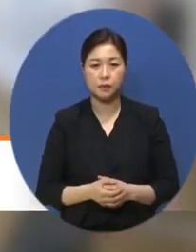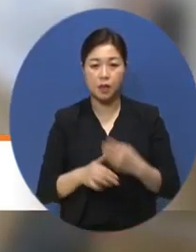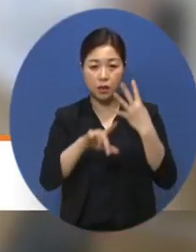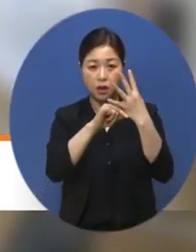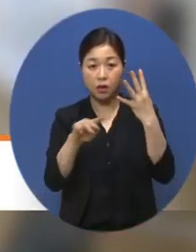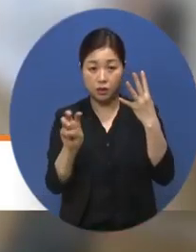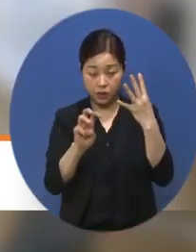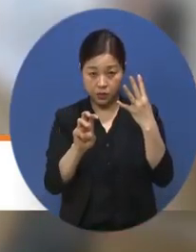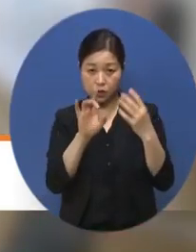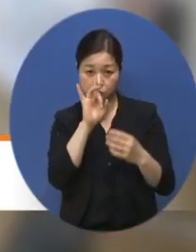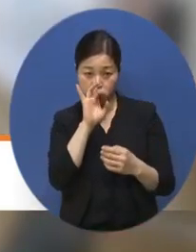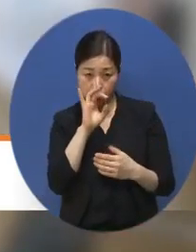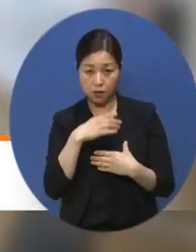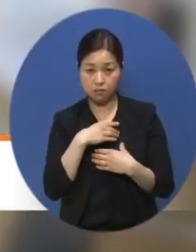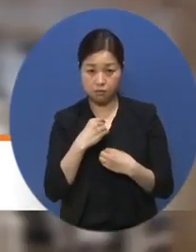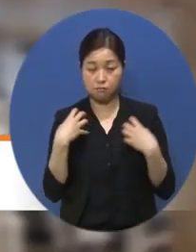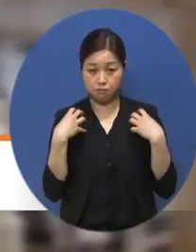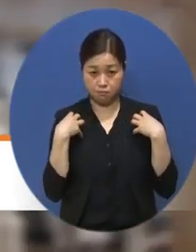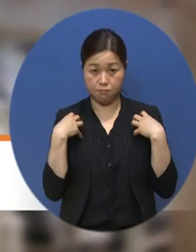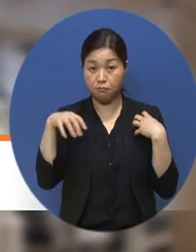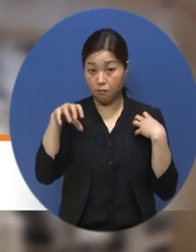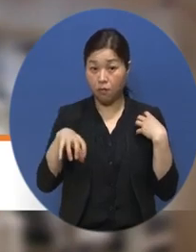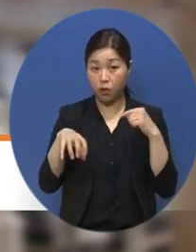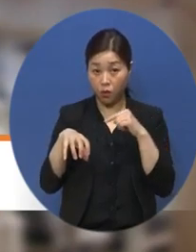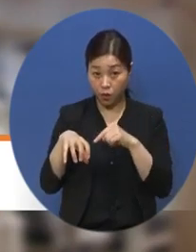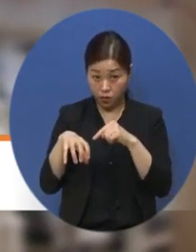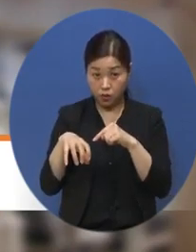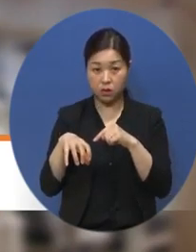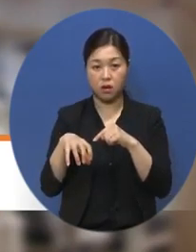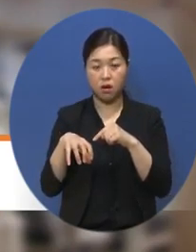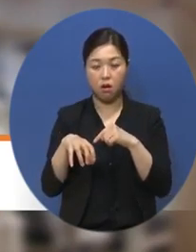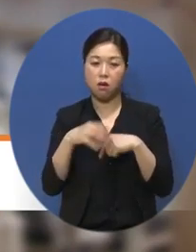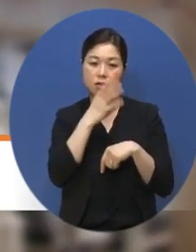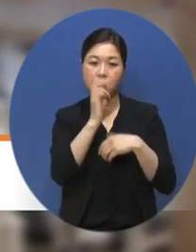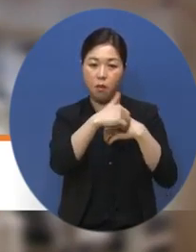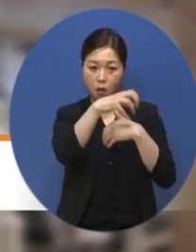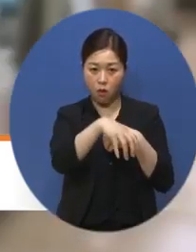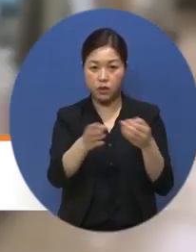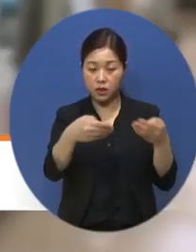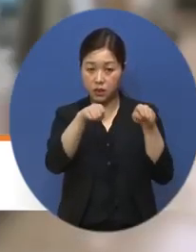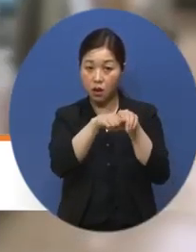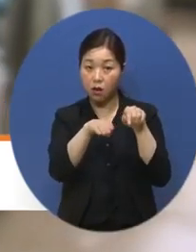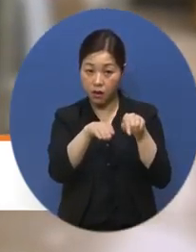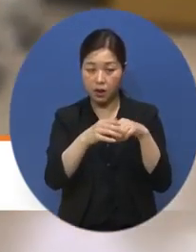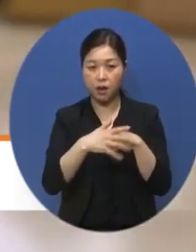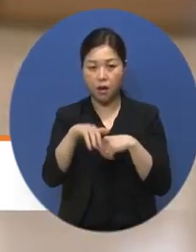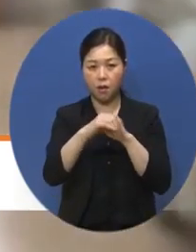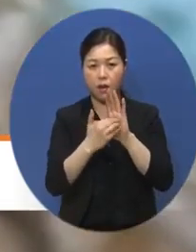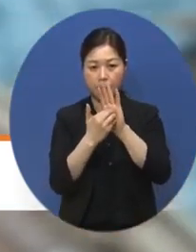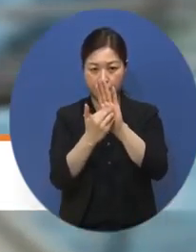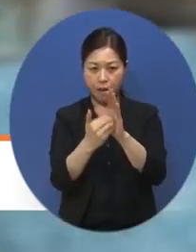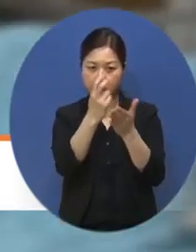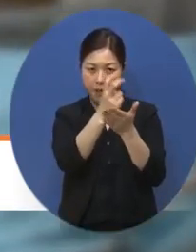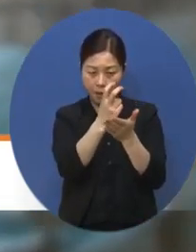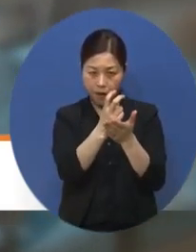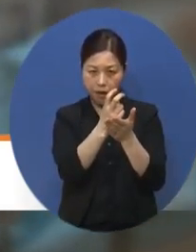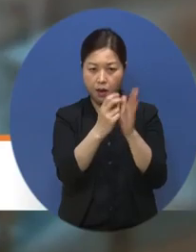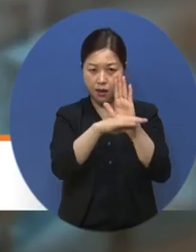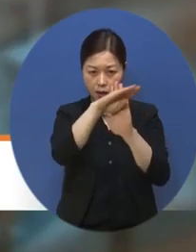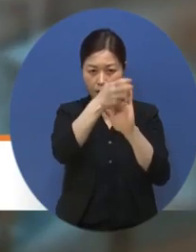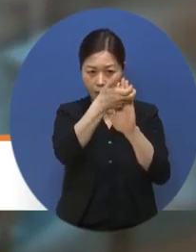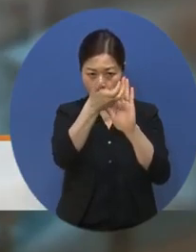30일 중앙 재난안전 배척 본부는 이 같은 내용을 담은 요양 병원과 시설의 방역 수 책 단계적 완화 방안 을